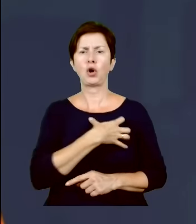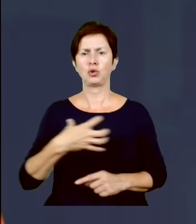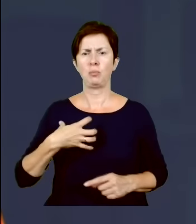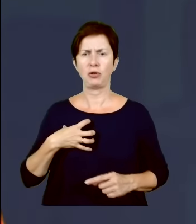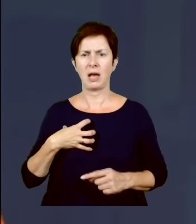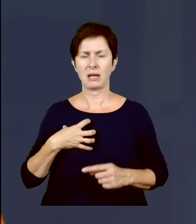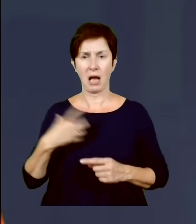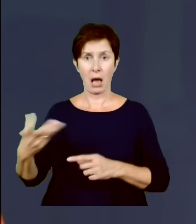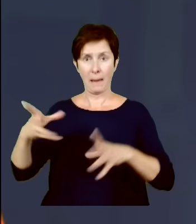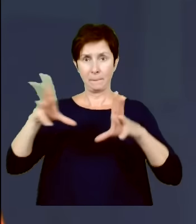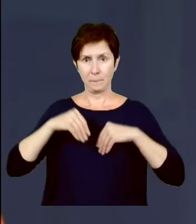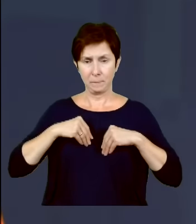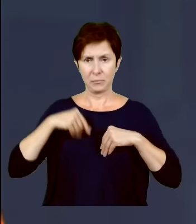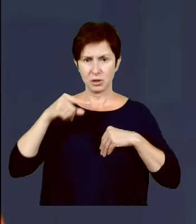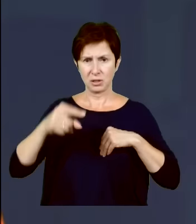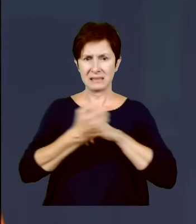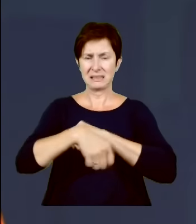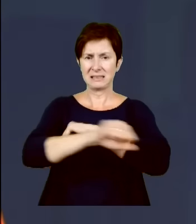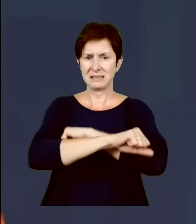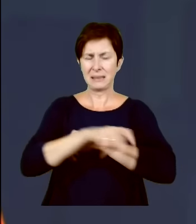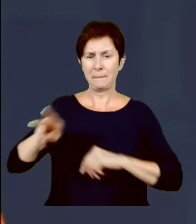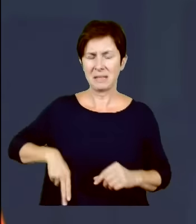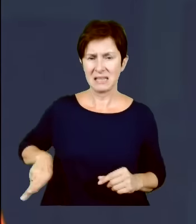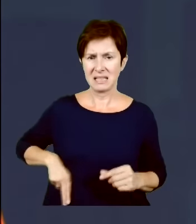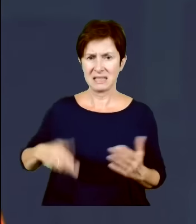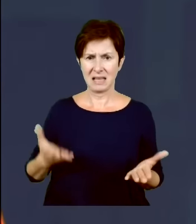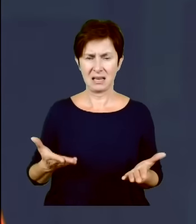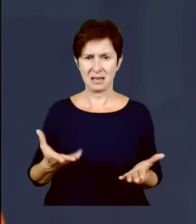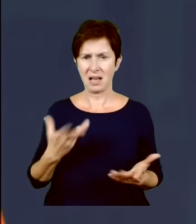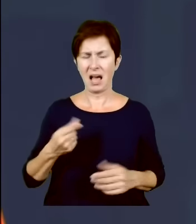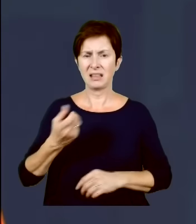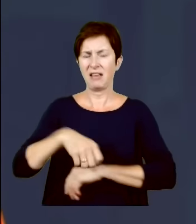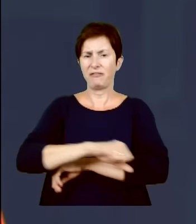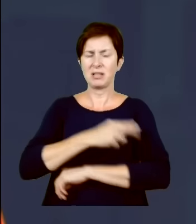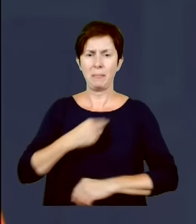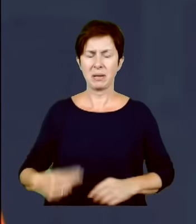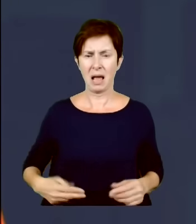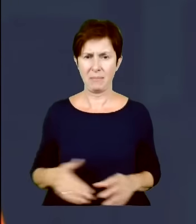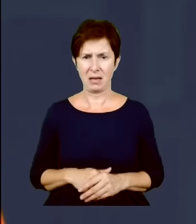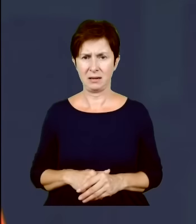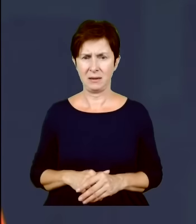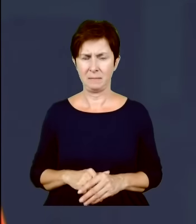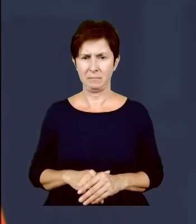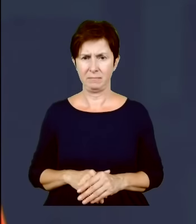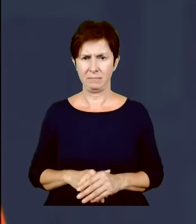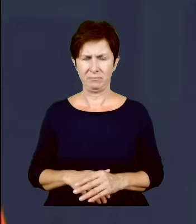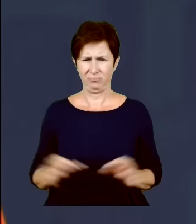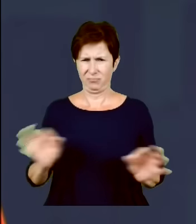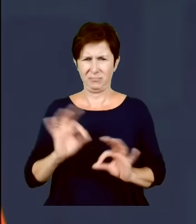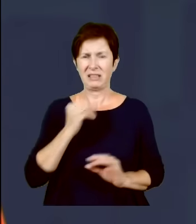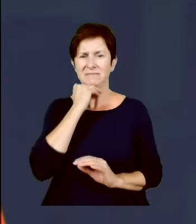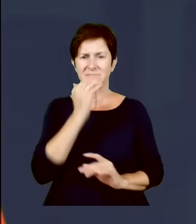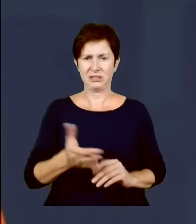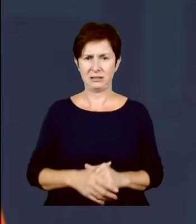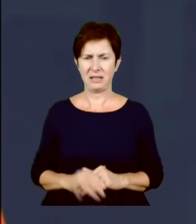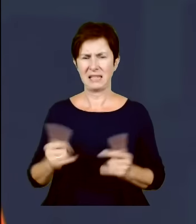na lotnisku wiceminister proszę państwa a nie wicepremier to jest potwarz teraz dyplomatyczna Pytam się jak można